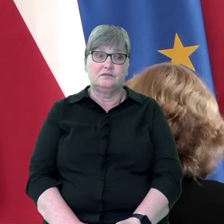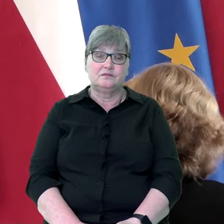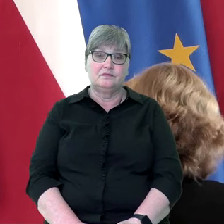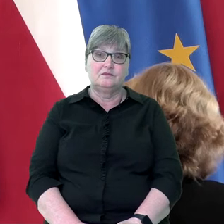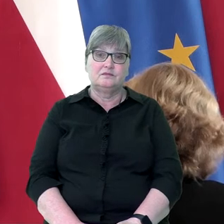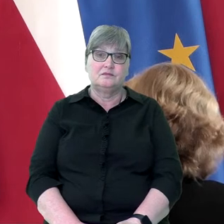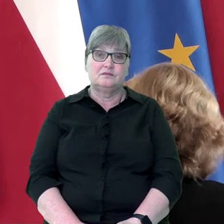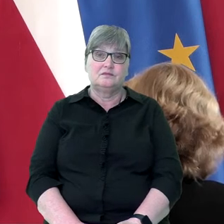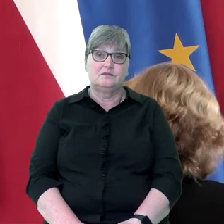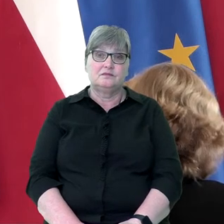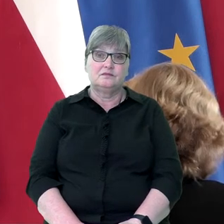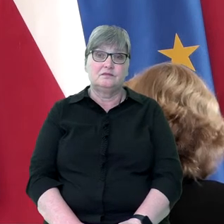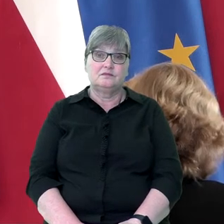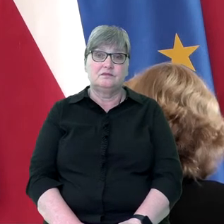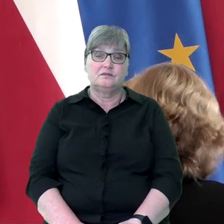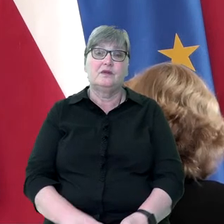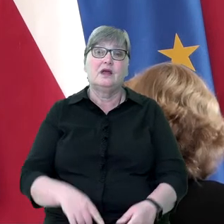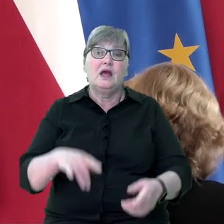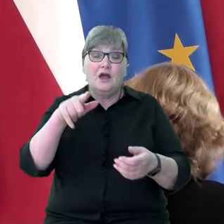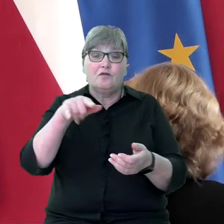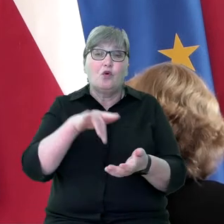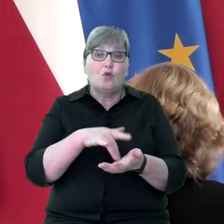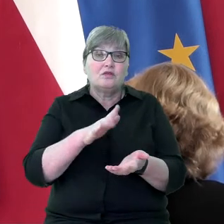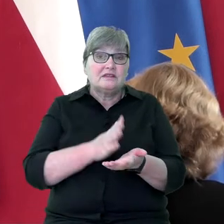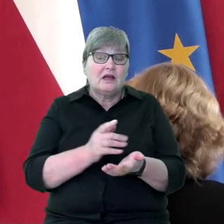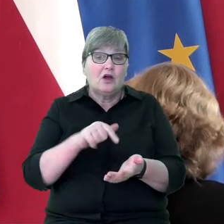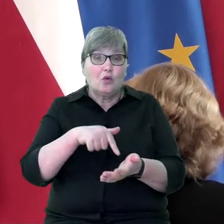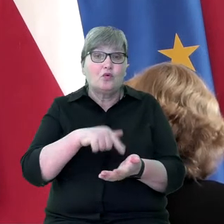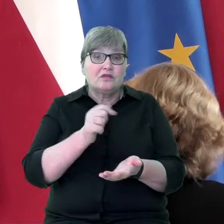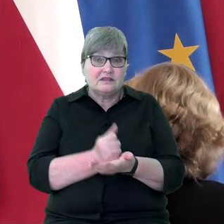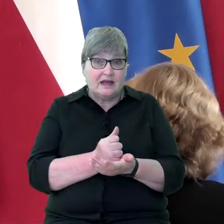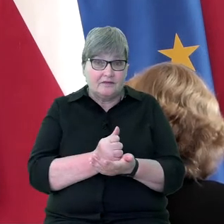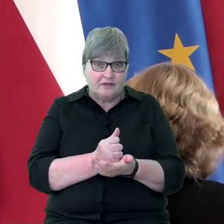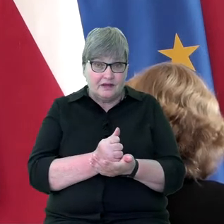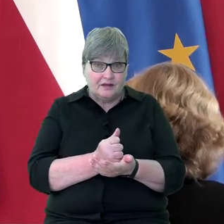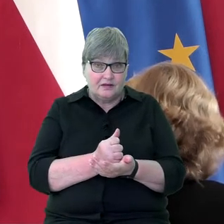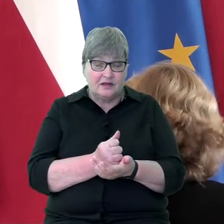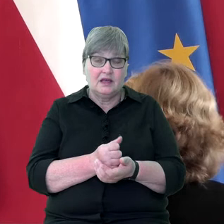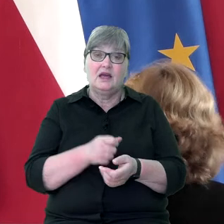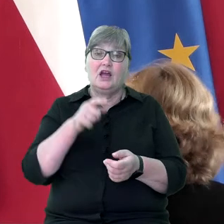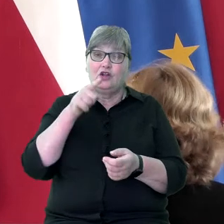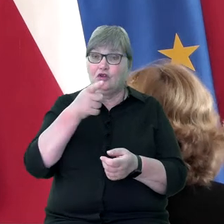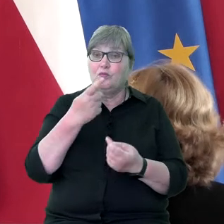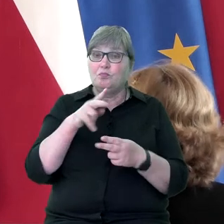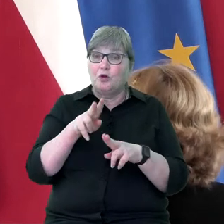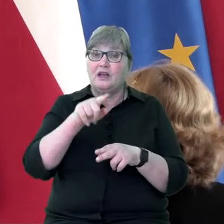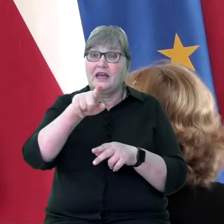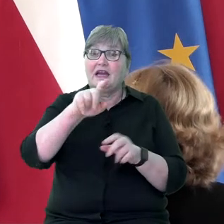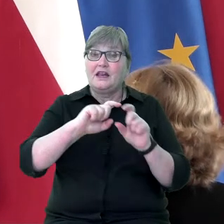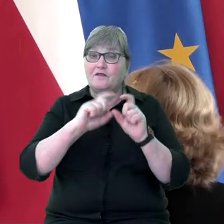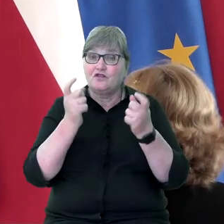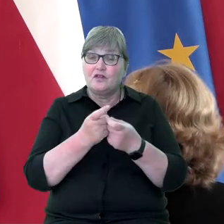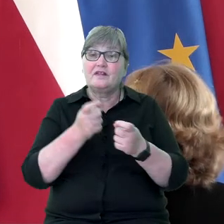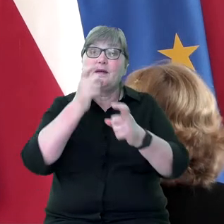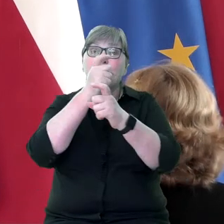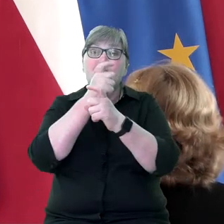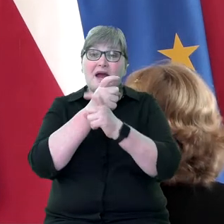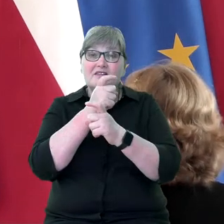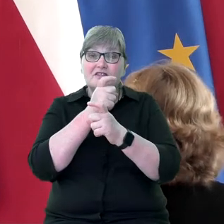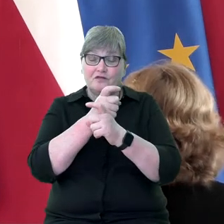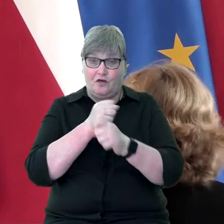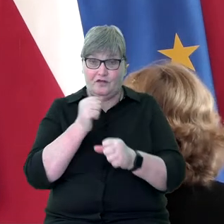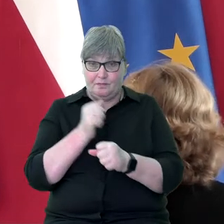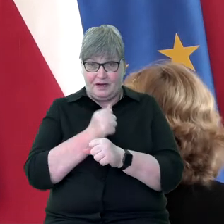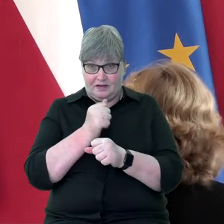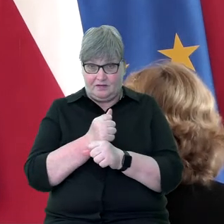Rzeczypospolitej. Ustawie podlegali prawie wszyscy państwowi funkcjonariusze cywilni, z wyłączeniem